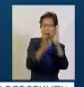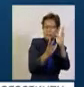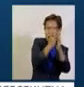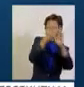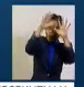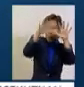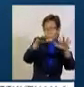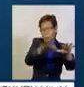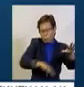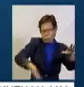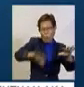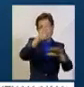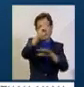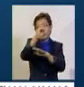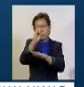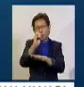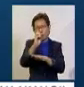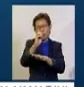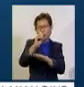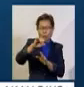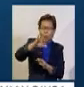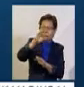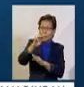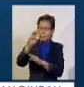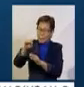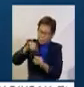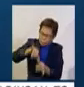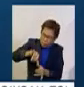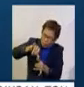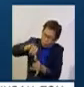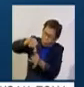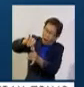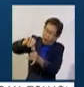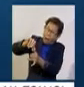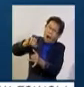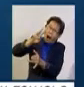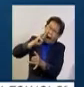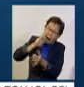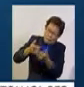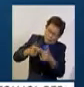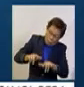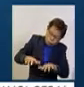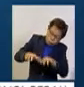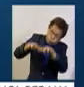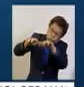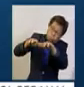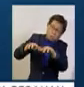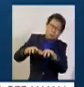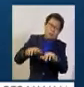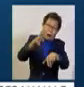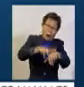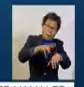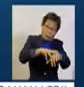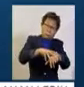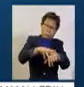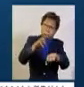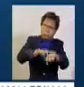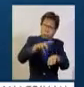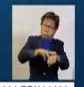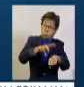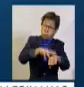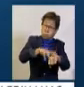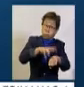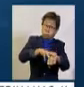juga sekurang-kurangnya 60 mm taburan hujan yang diramalkan bakal berlaku. Dan seterusnya, amaran ini amat